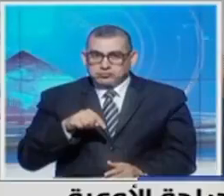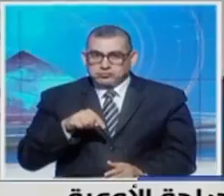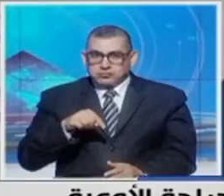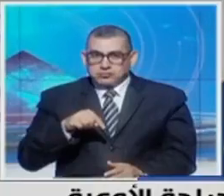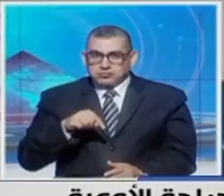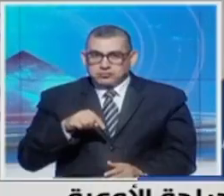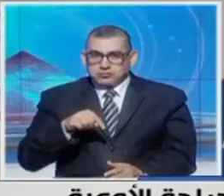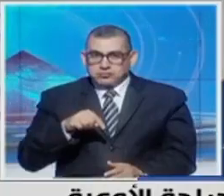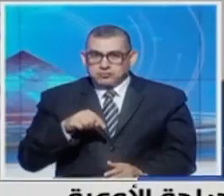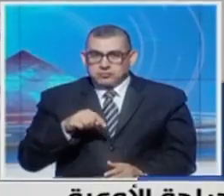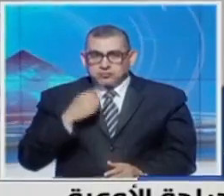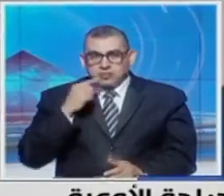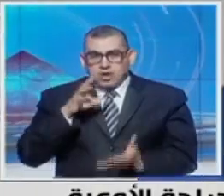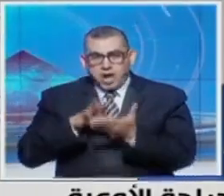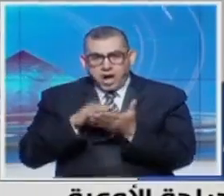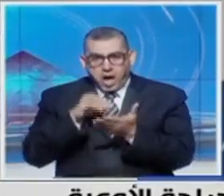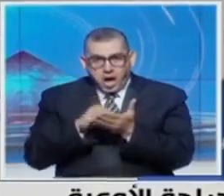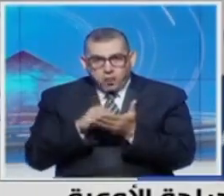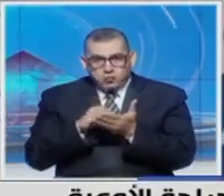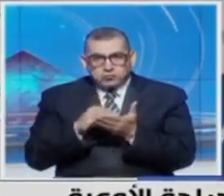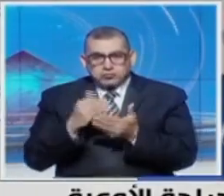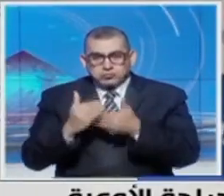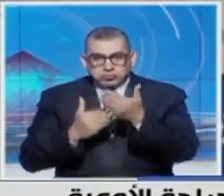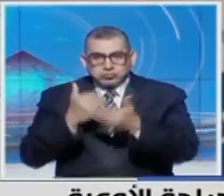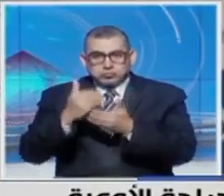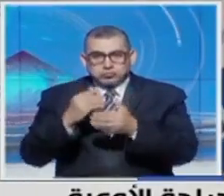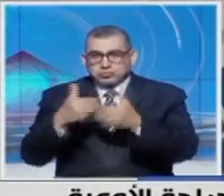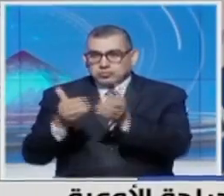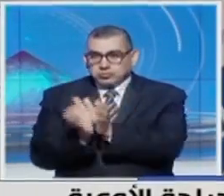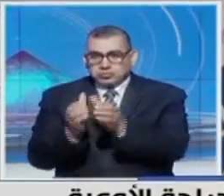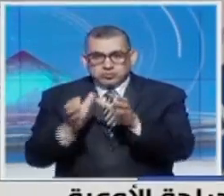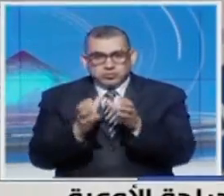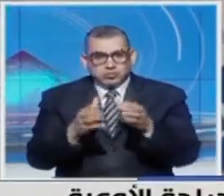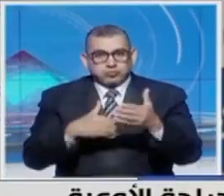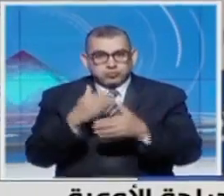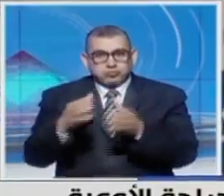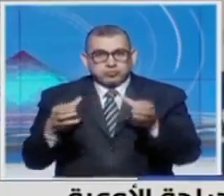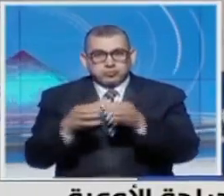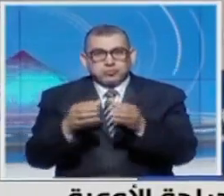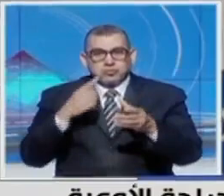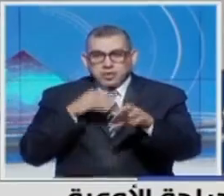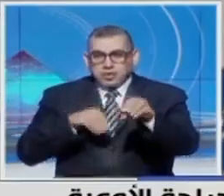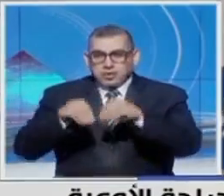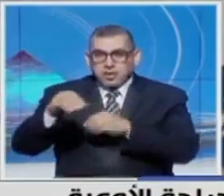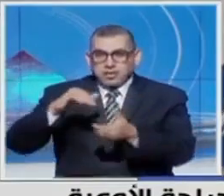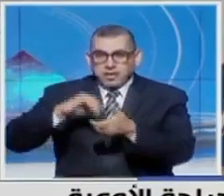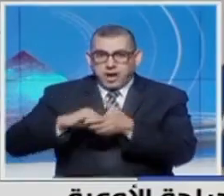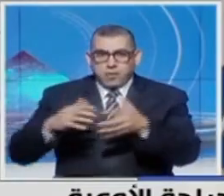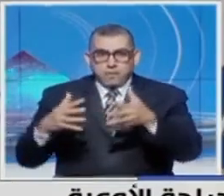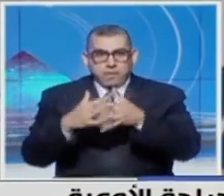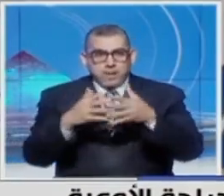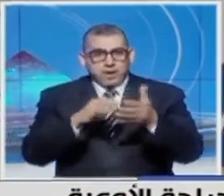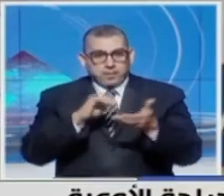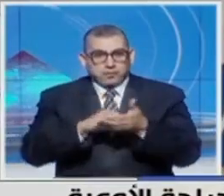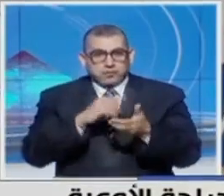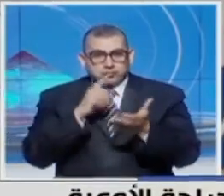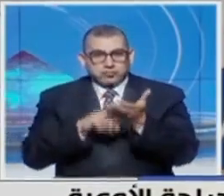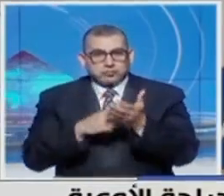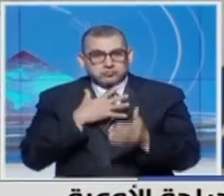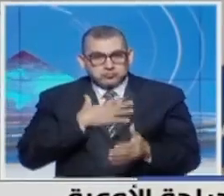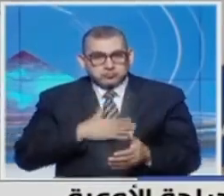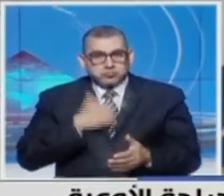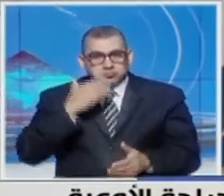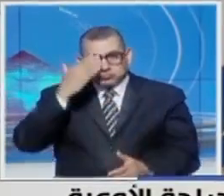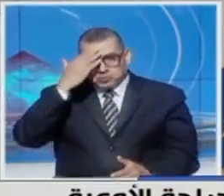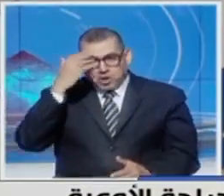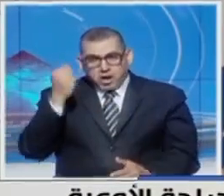من حيث الابتداء إنشاء الروابط، ثم تفعيل هذه الروابط، ثم التنسيق والتعاون بينها. فذلك احنا جدا